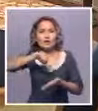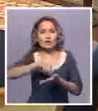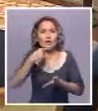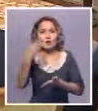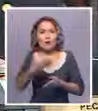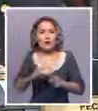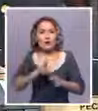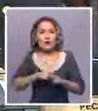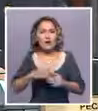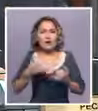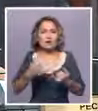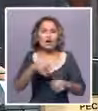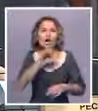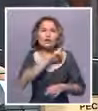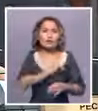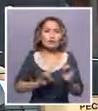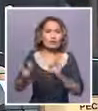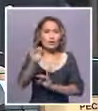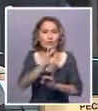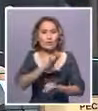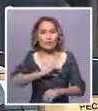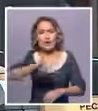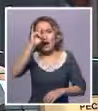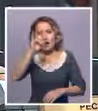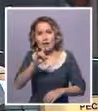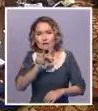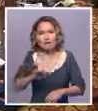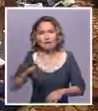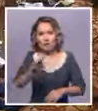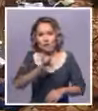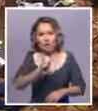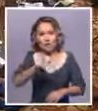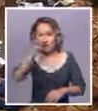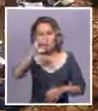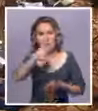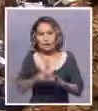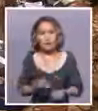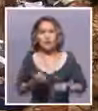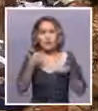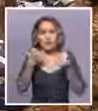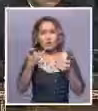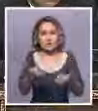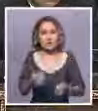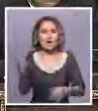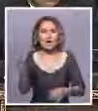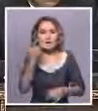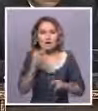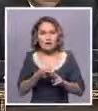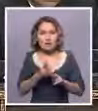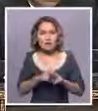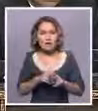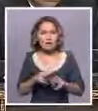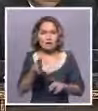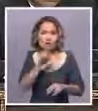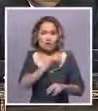халықаралық желі құру ұсынысын талқылады. Қазақстанның бастамасын президенттер құптап, Біріккен мәлімдеме бекітті. В узком кругу